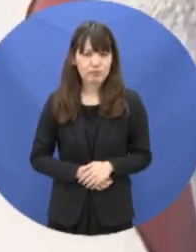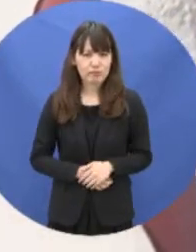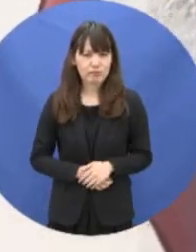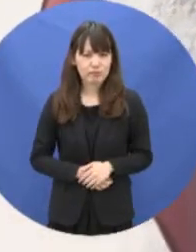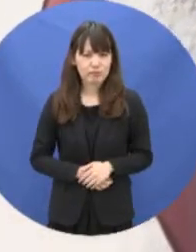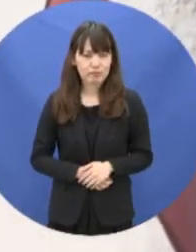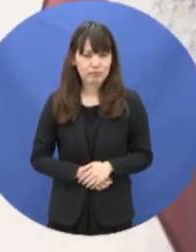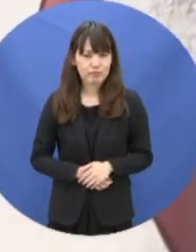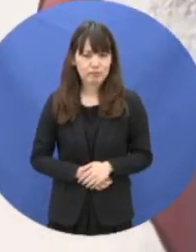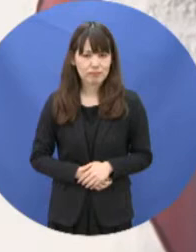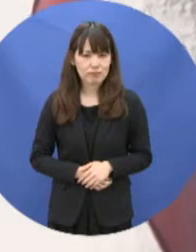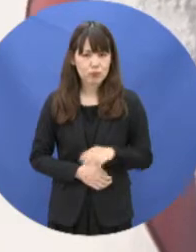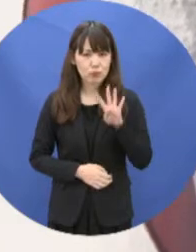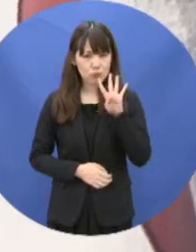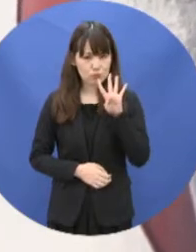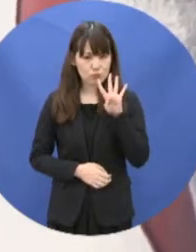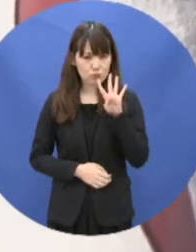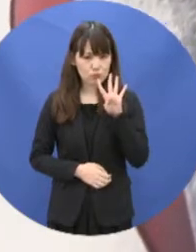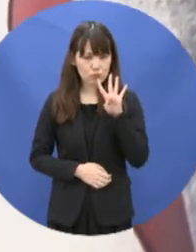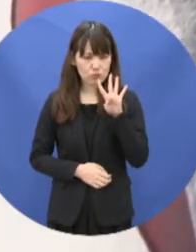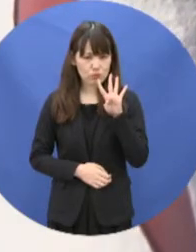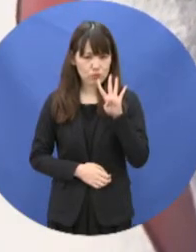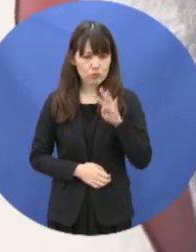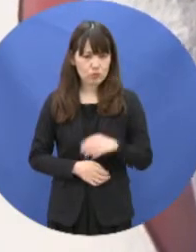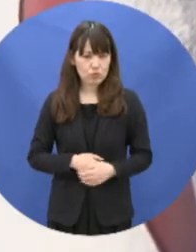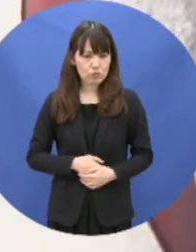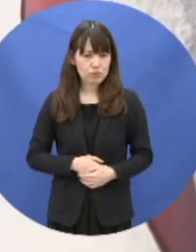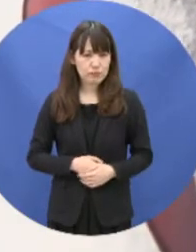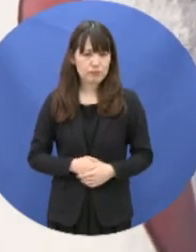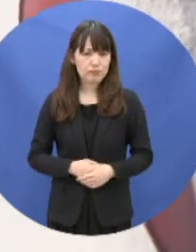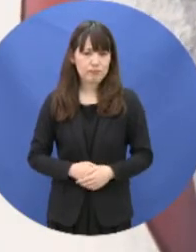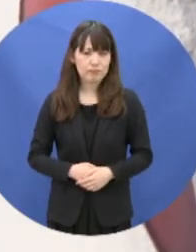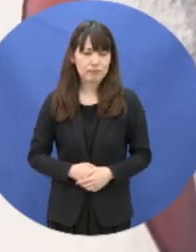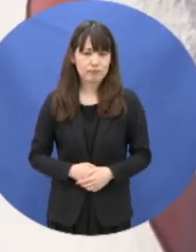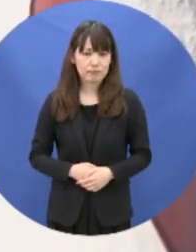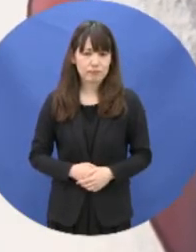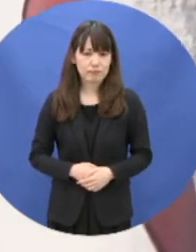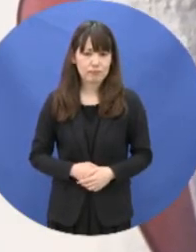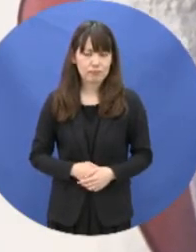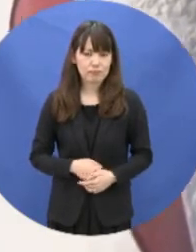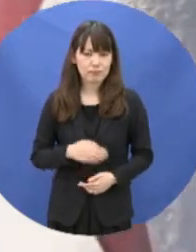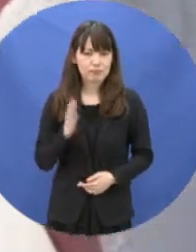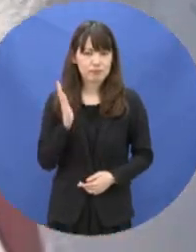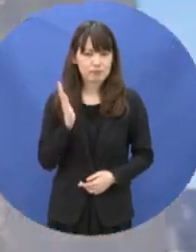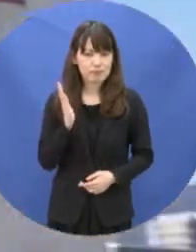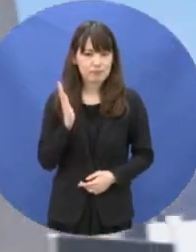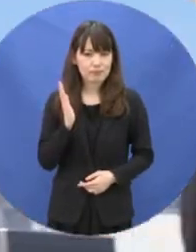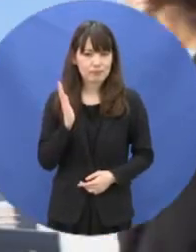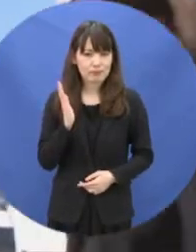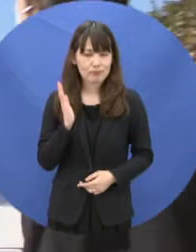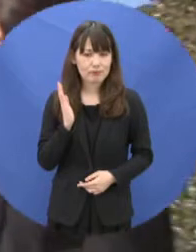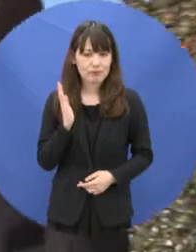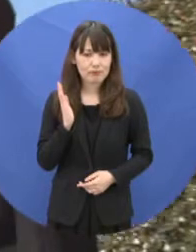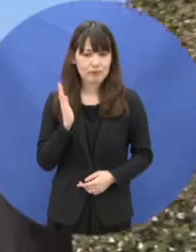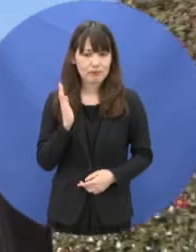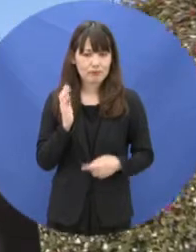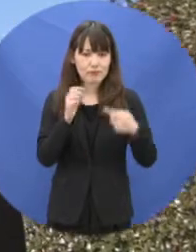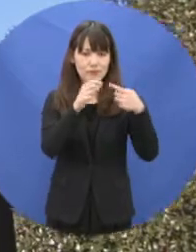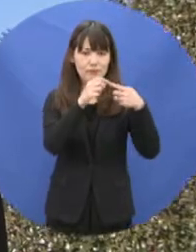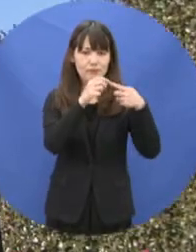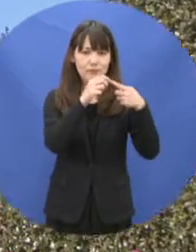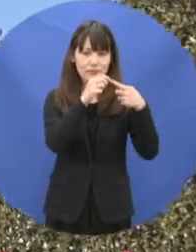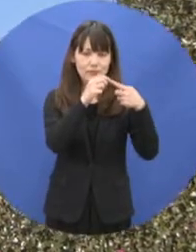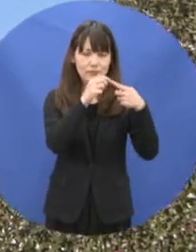ーですか？ 正解は4つなんです。 4つですか？ はい、まず見えてる顔から言いますと、一番上